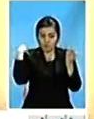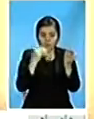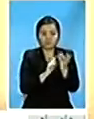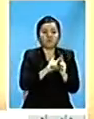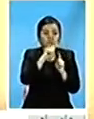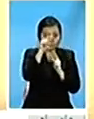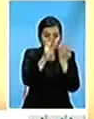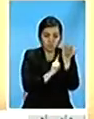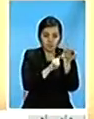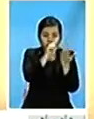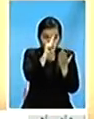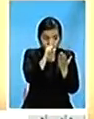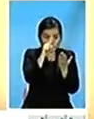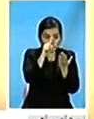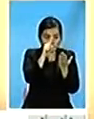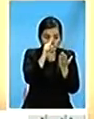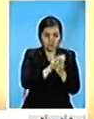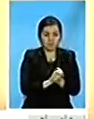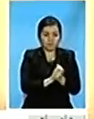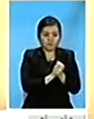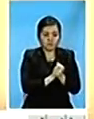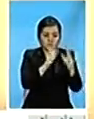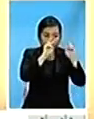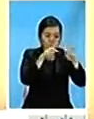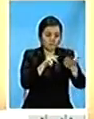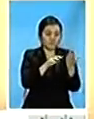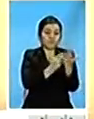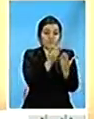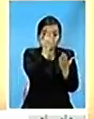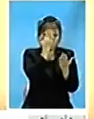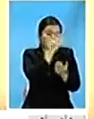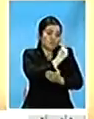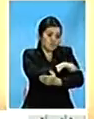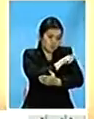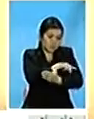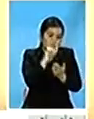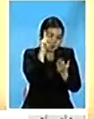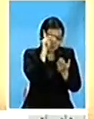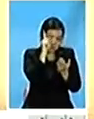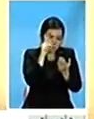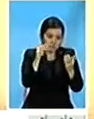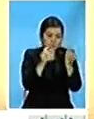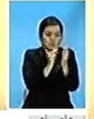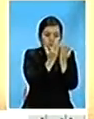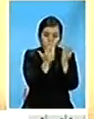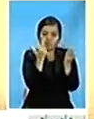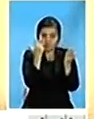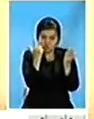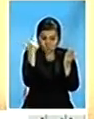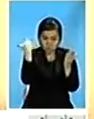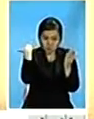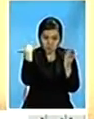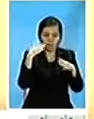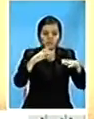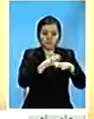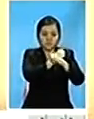มที่1ตอนที่1ถึง3ปกสีขาวคาดสีเขียวรวม3เล่มเป็นเอกสารรายงาน